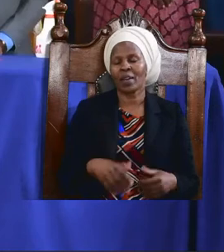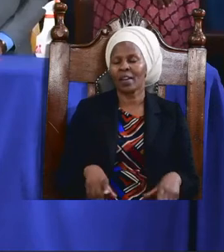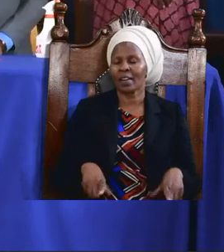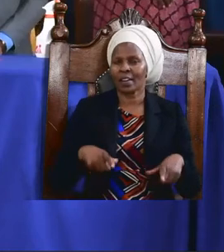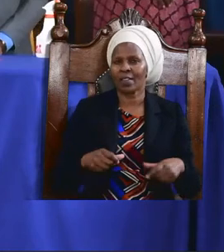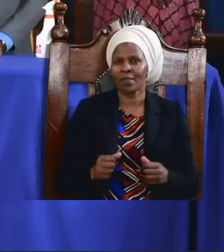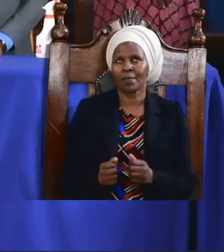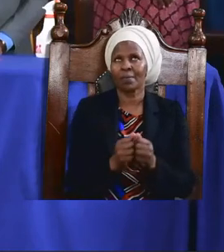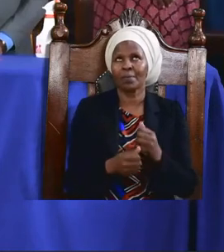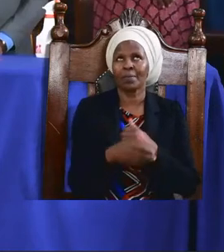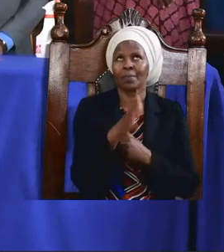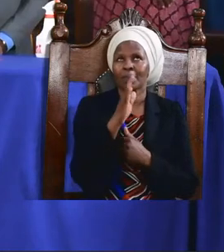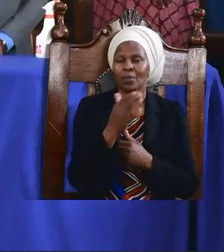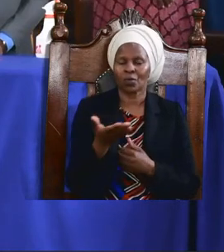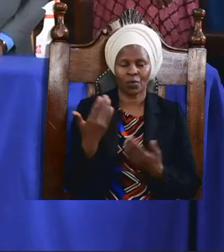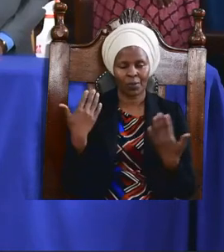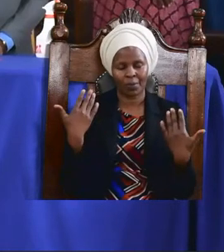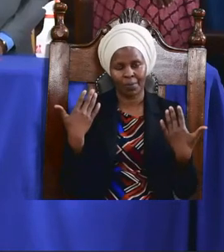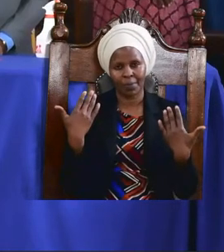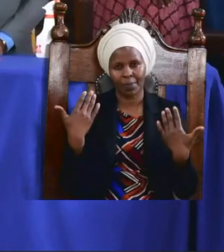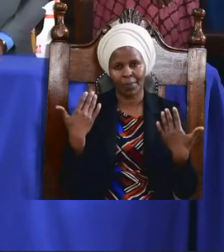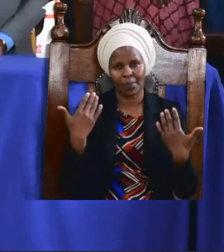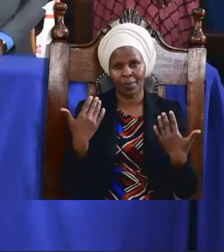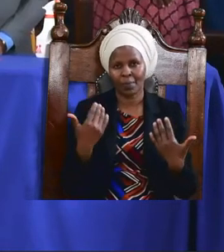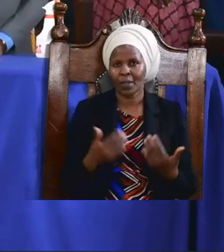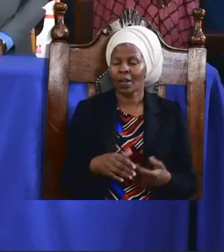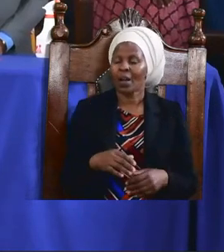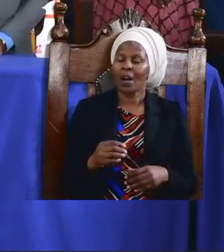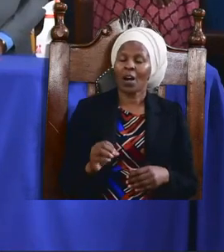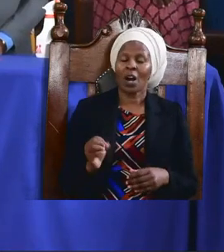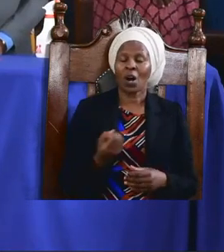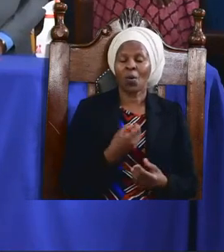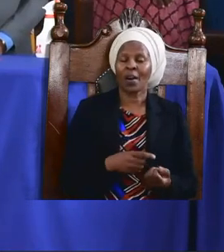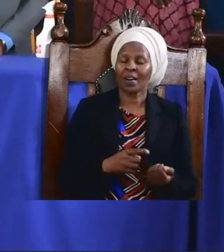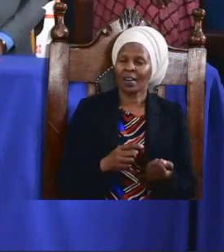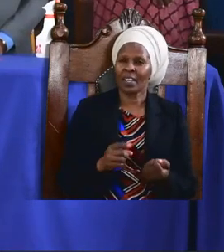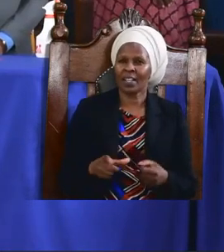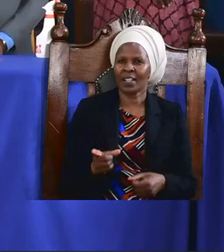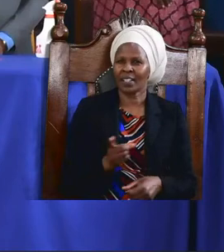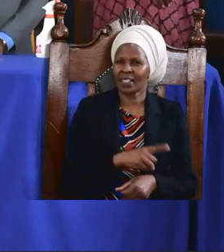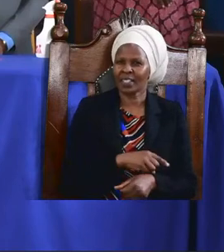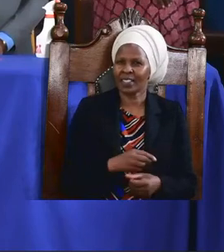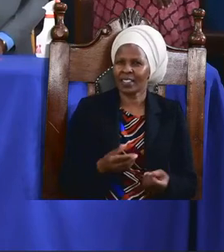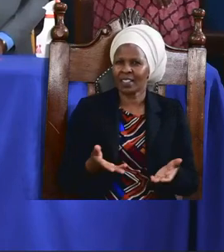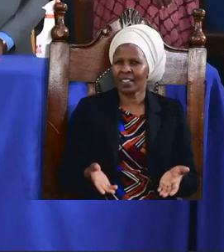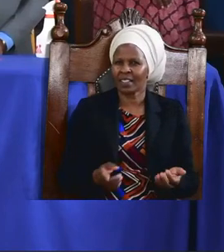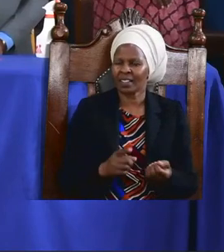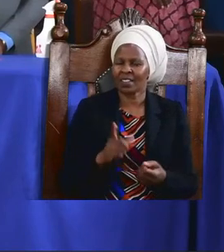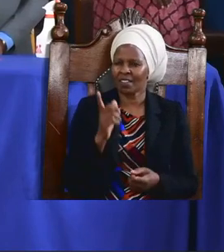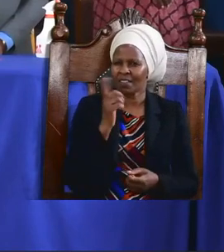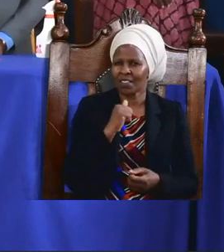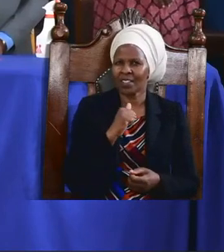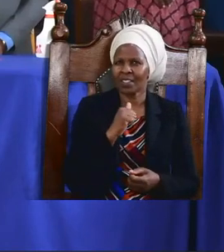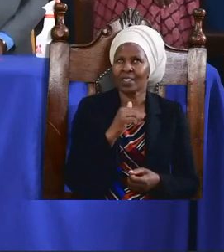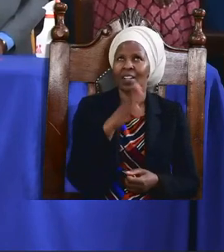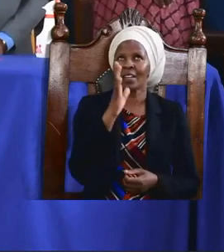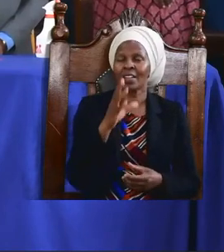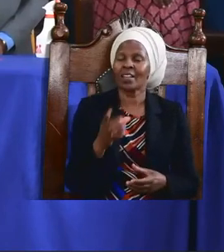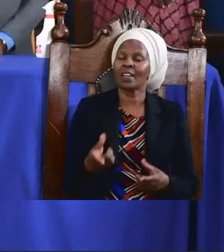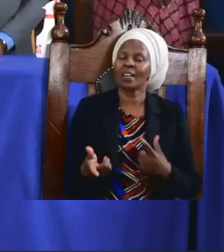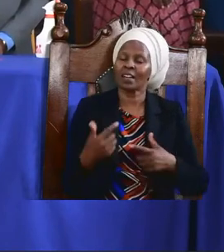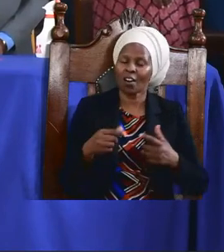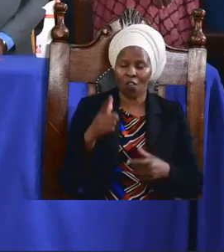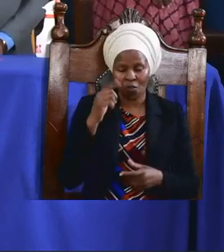na milele. Na siku zetu zikimalizika wewe hutujia na